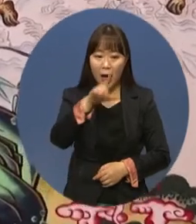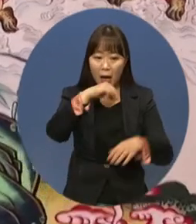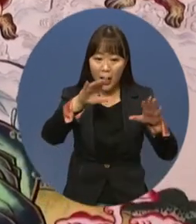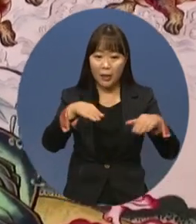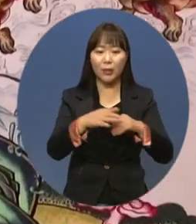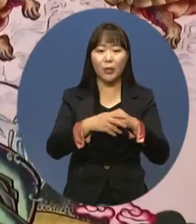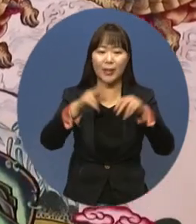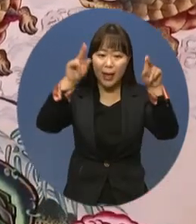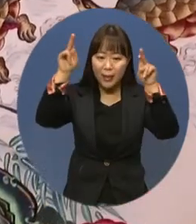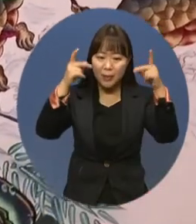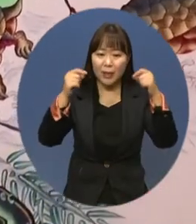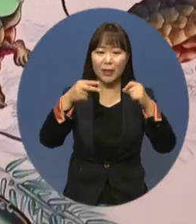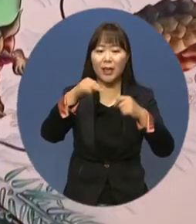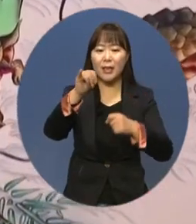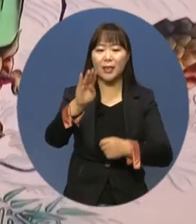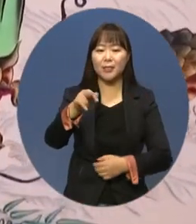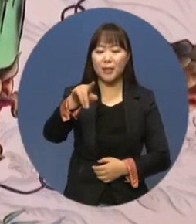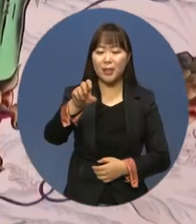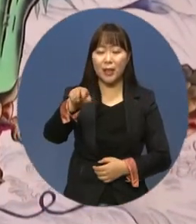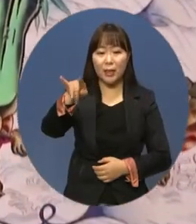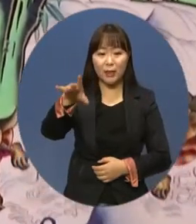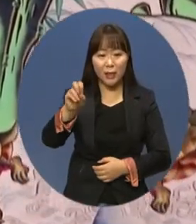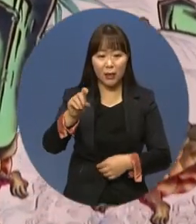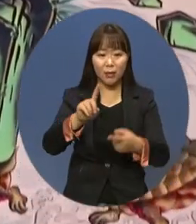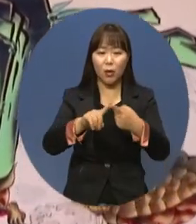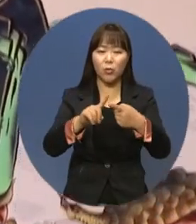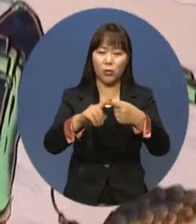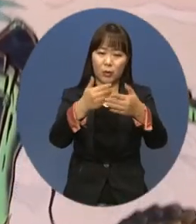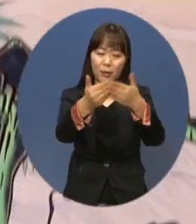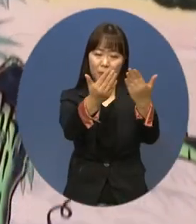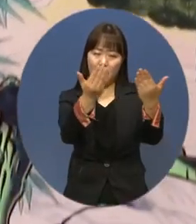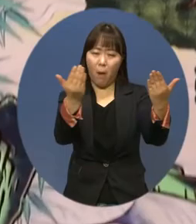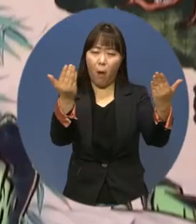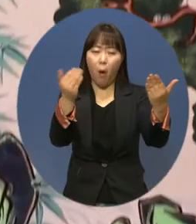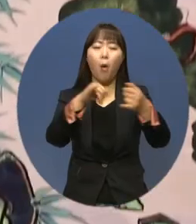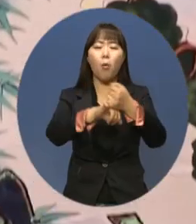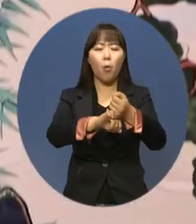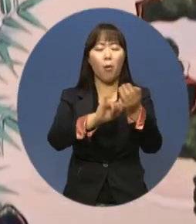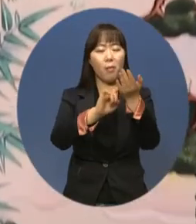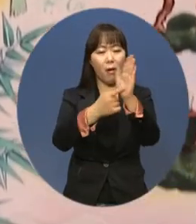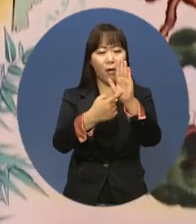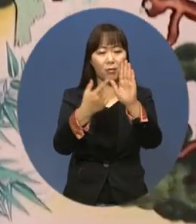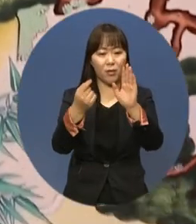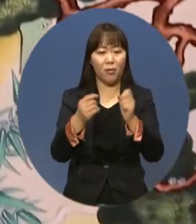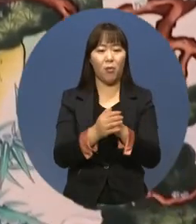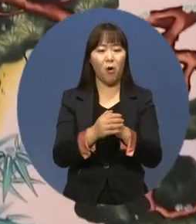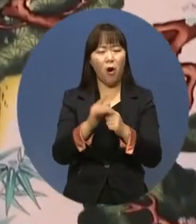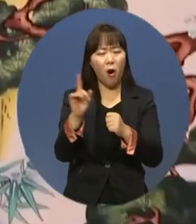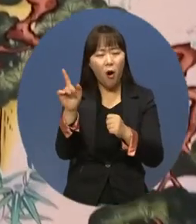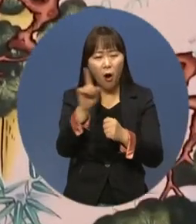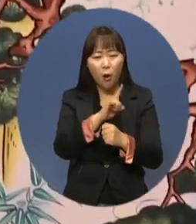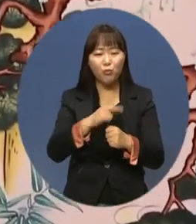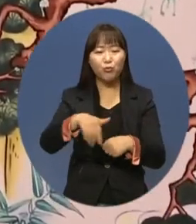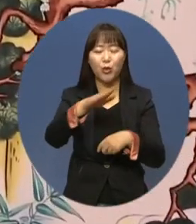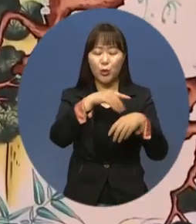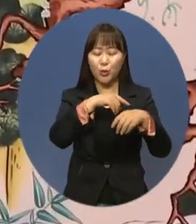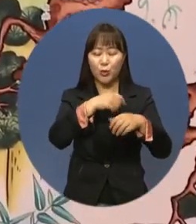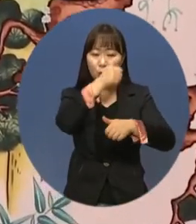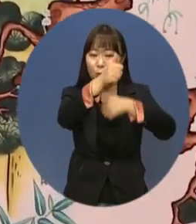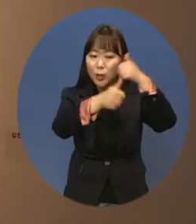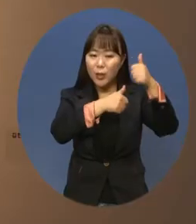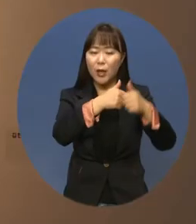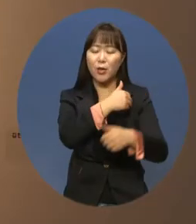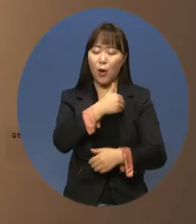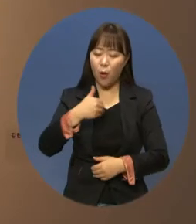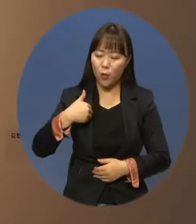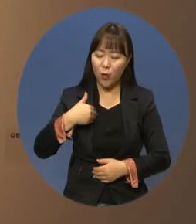등 십장생도 역시 민화 전시회에서는 빠질 수 없는 작품으로 어느 것 하나 우리 조상들의